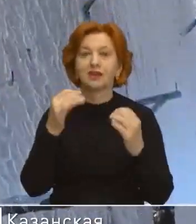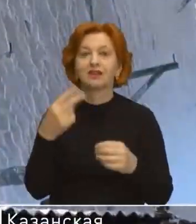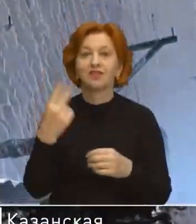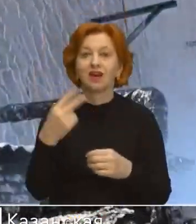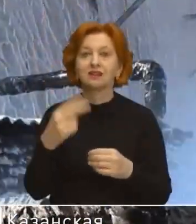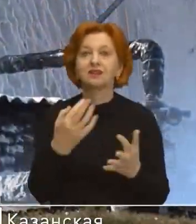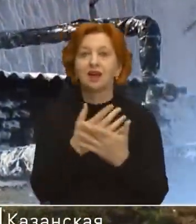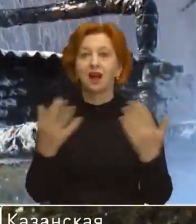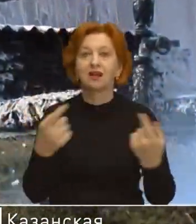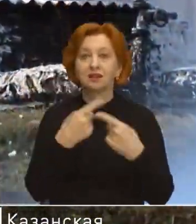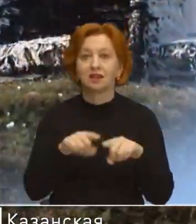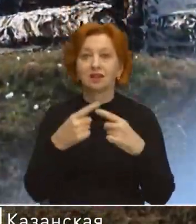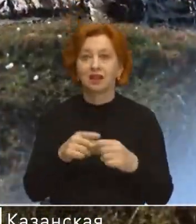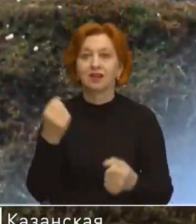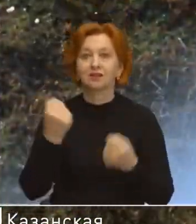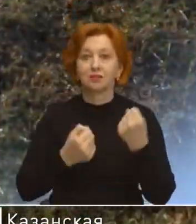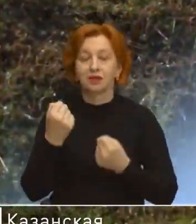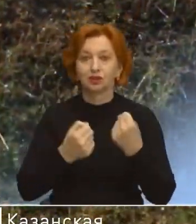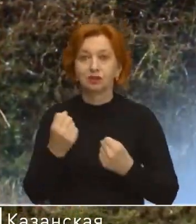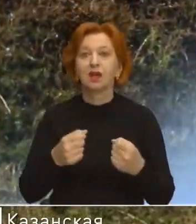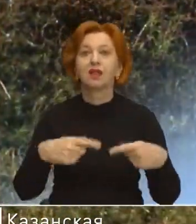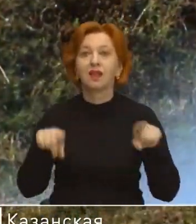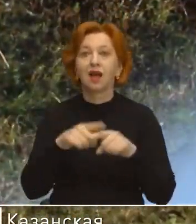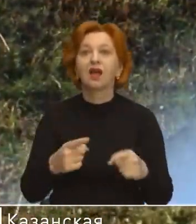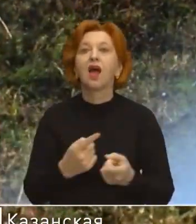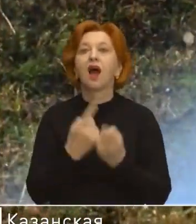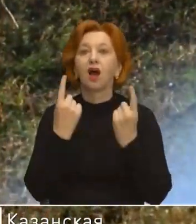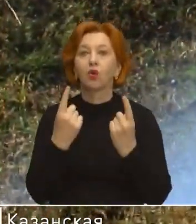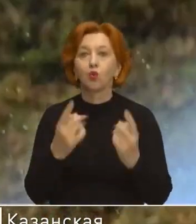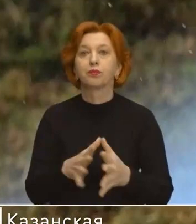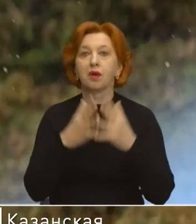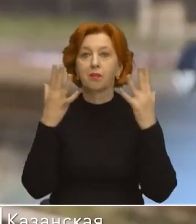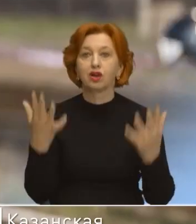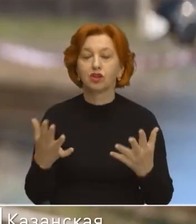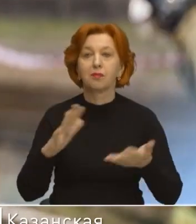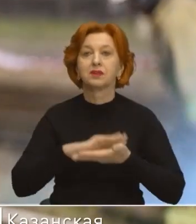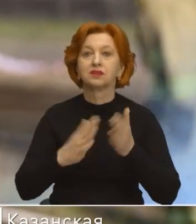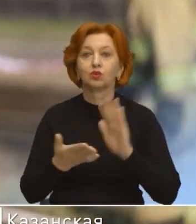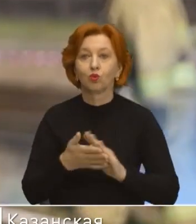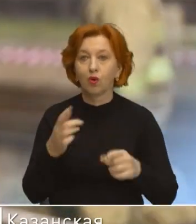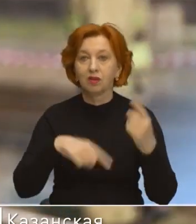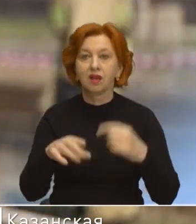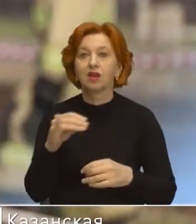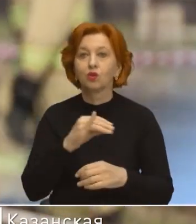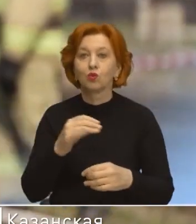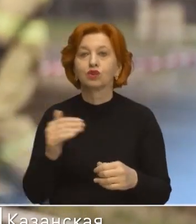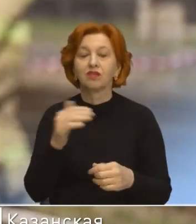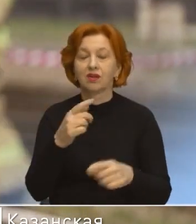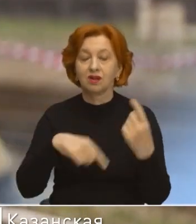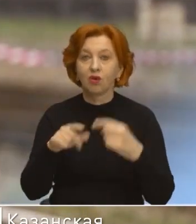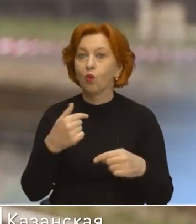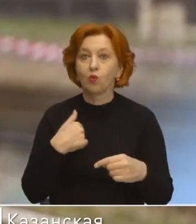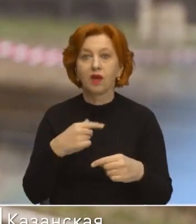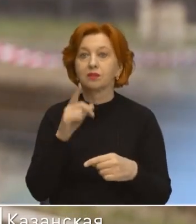20 единиц техники. В таких крупномасштабных у нас чрезвычайных ситуаций на территории Южного федерального